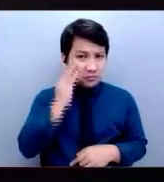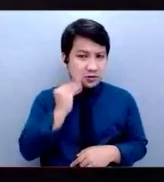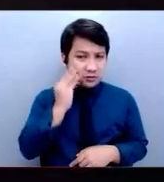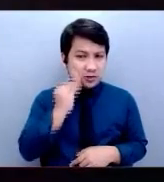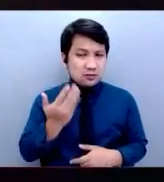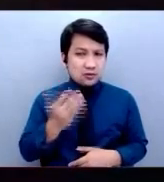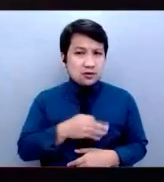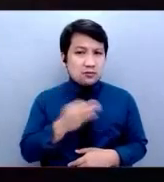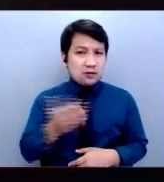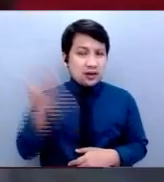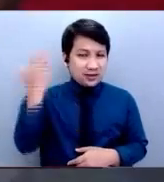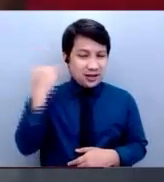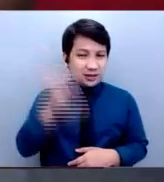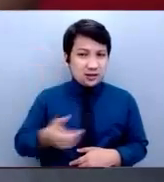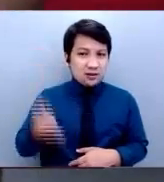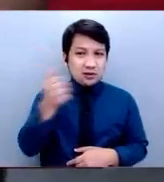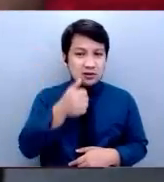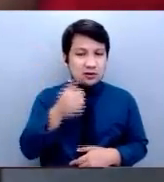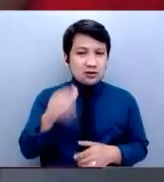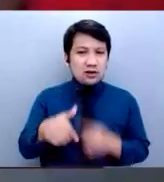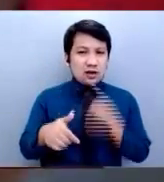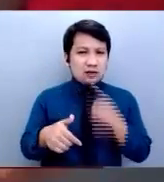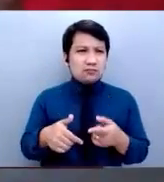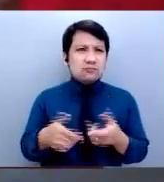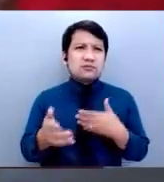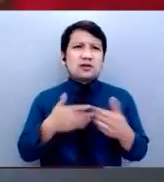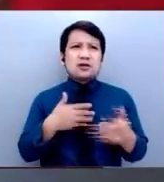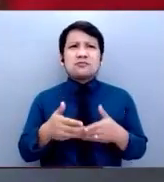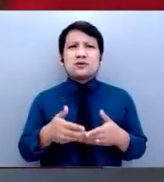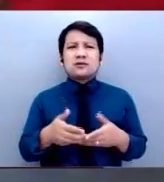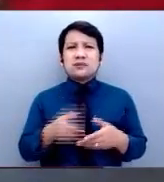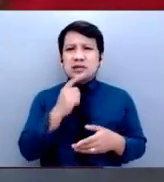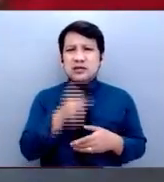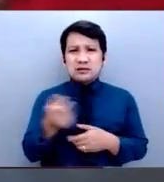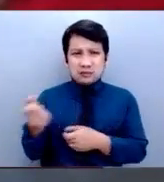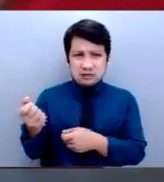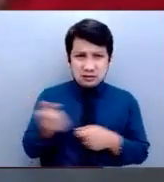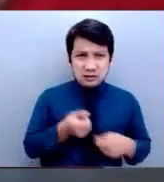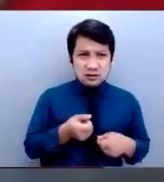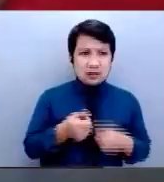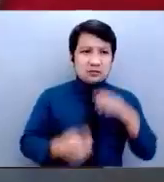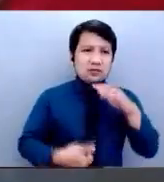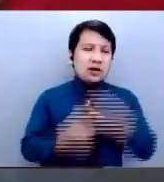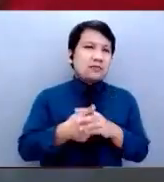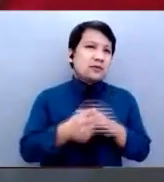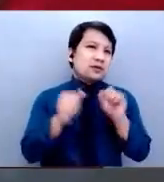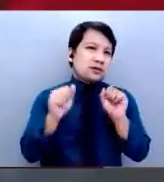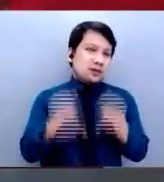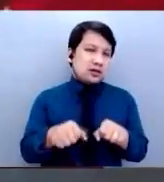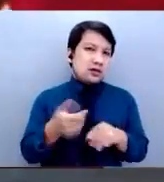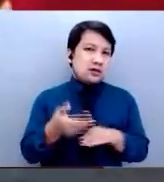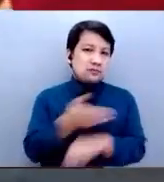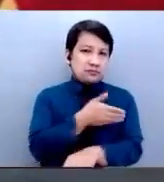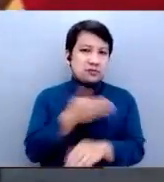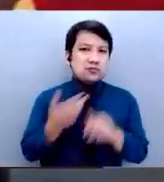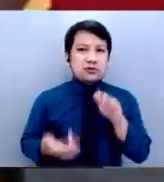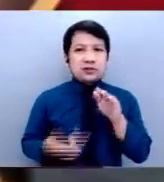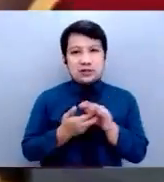former commissioner, no, pag mga ganyan, talagang hinahabol namin na mailabas yan bago sa